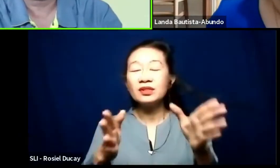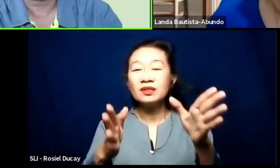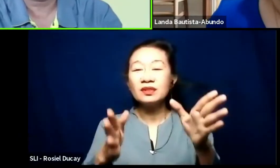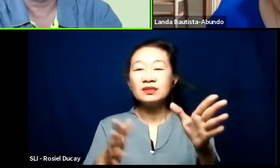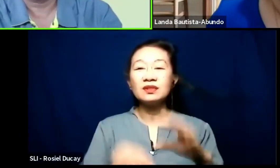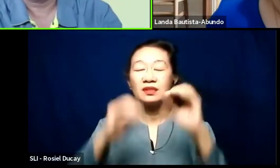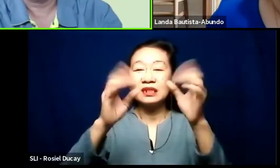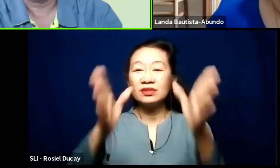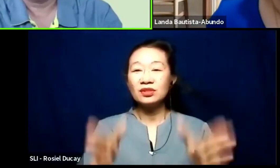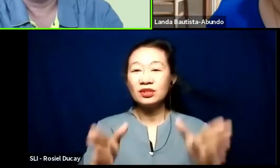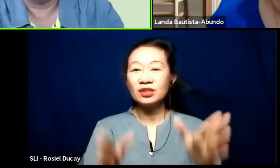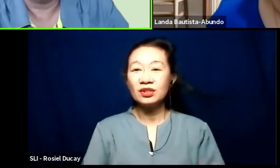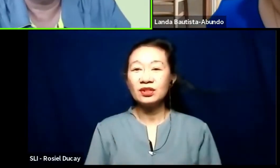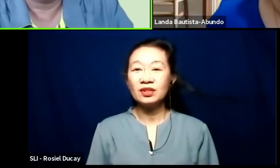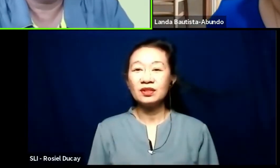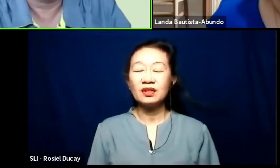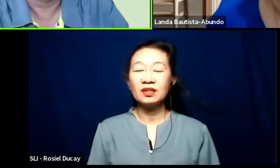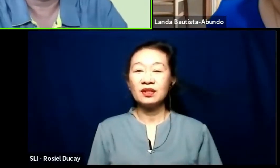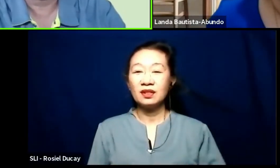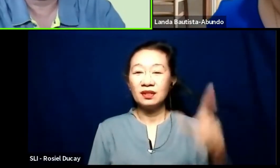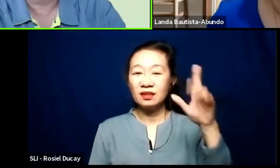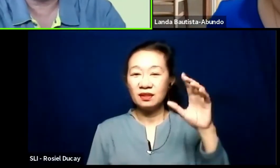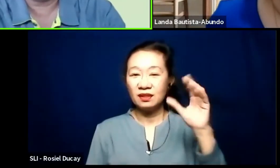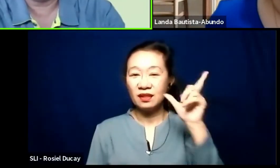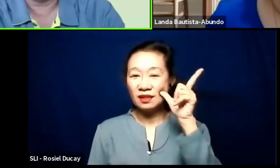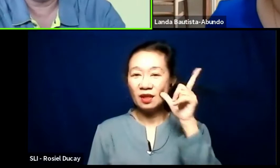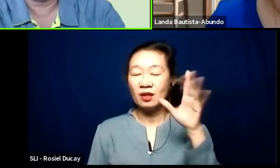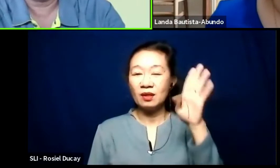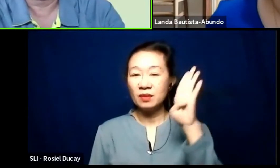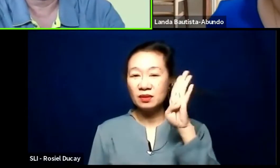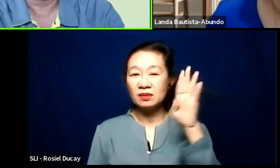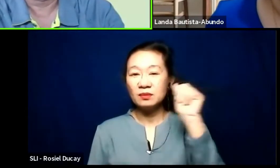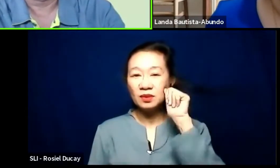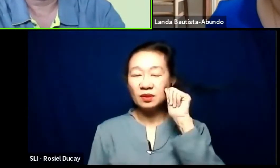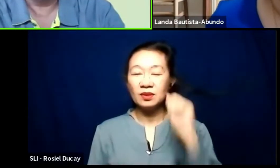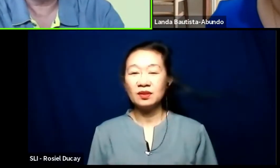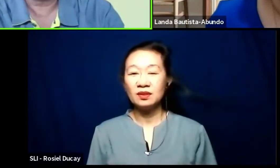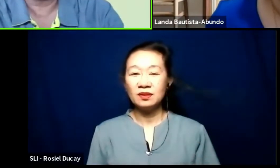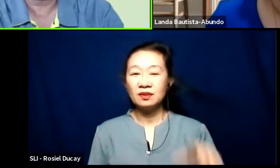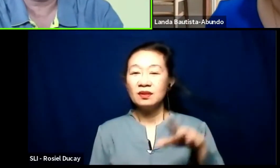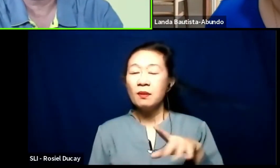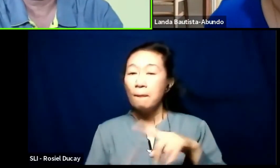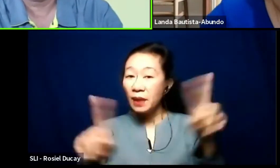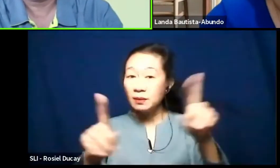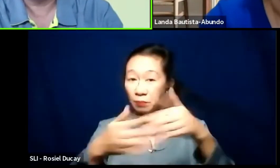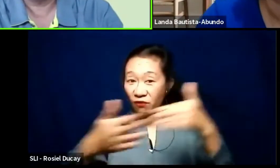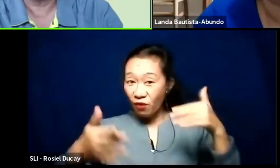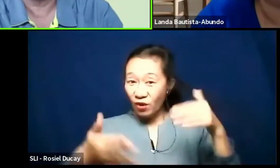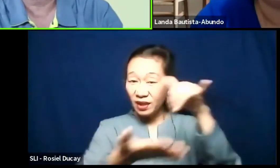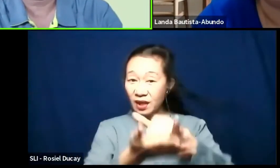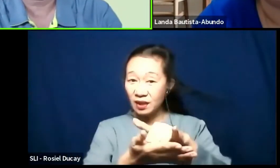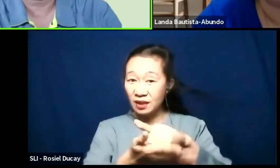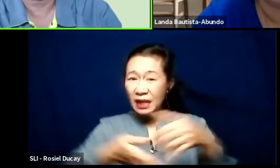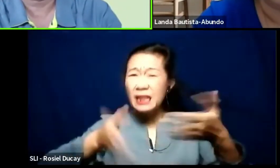si Teacher Landa Bautista Abundo. Pero bago niyan,